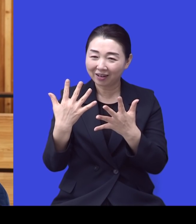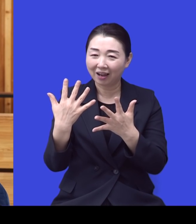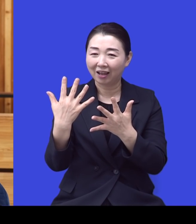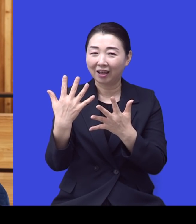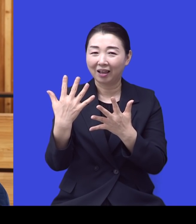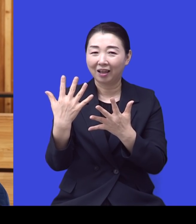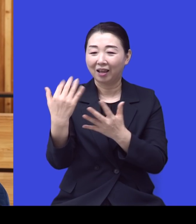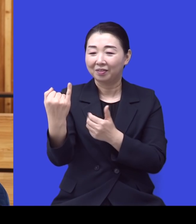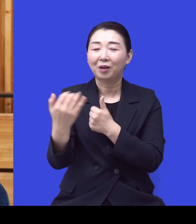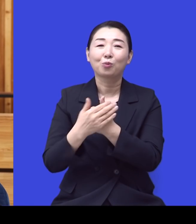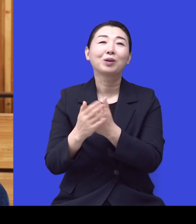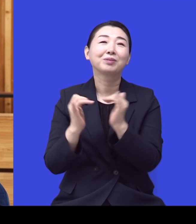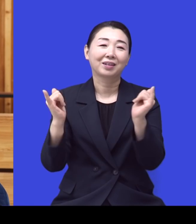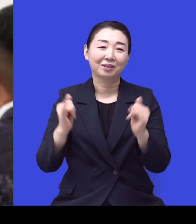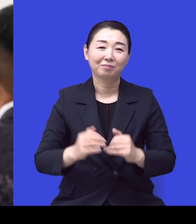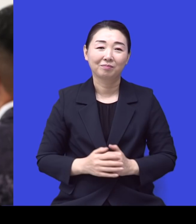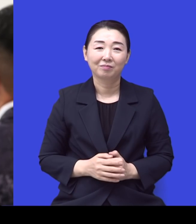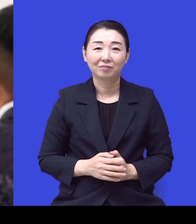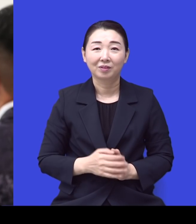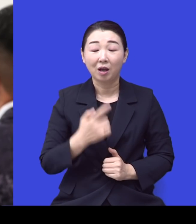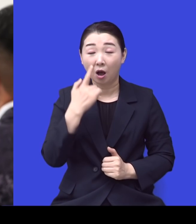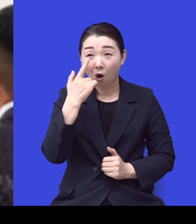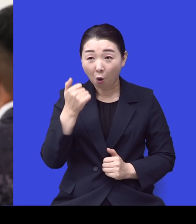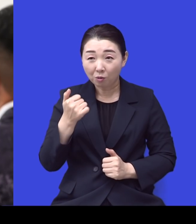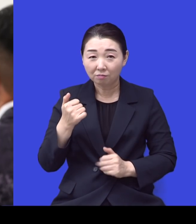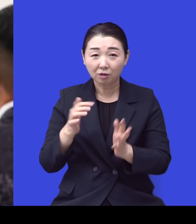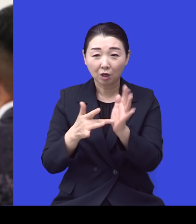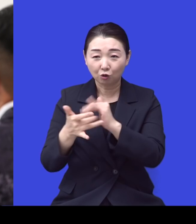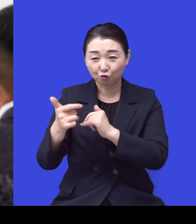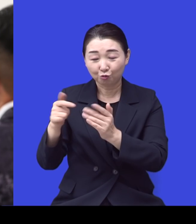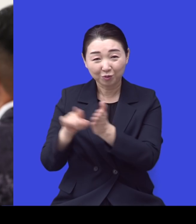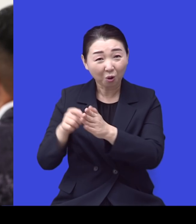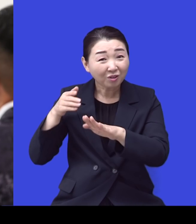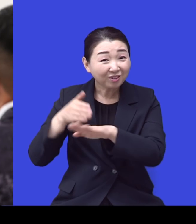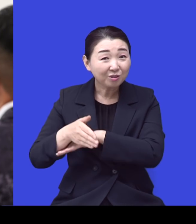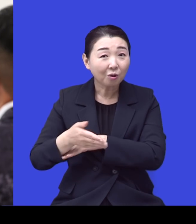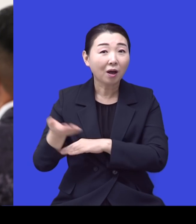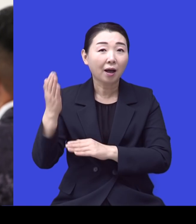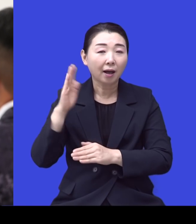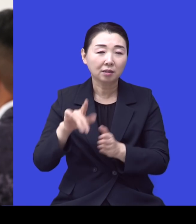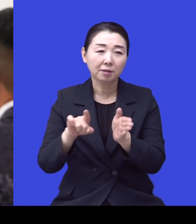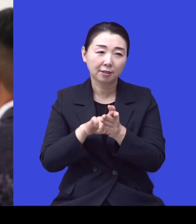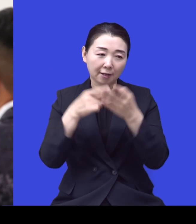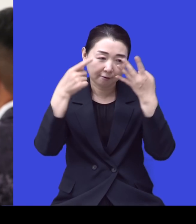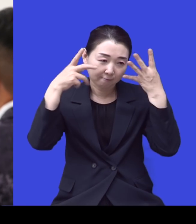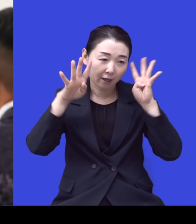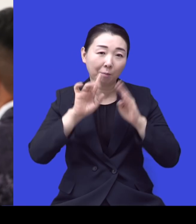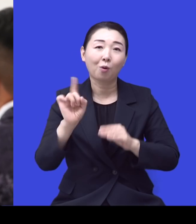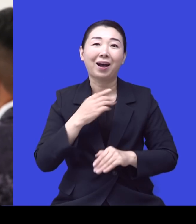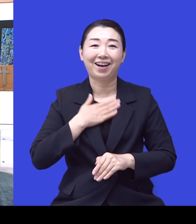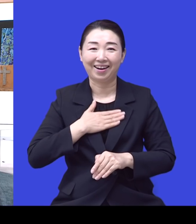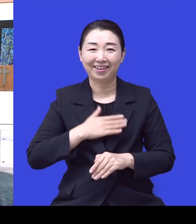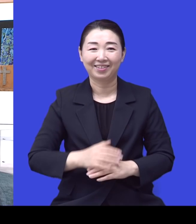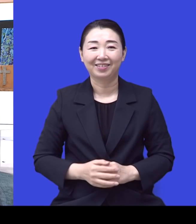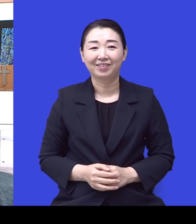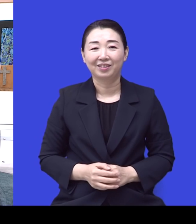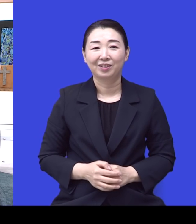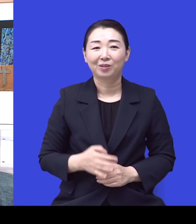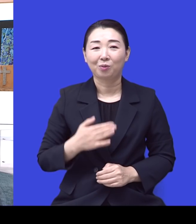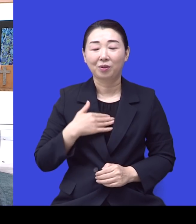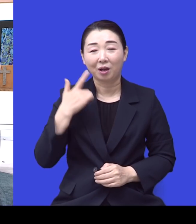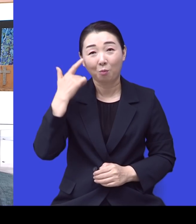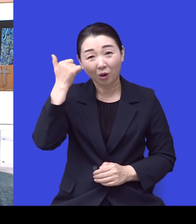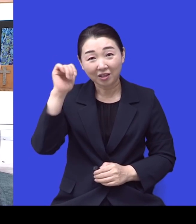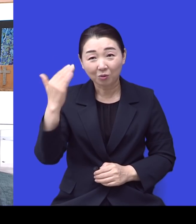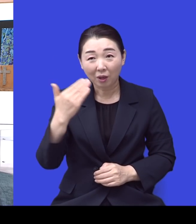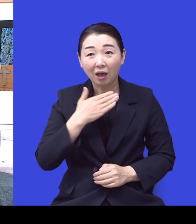아. 될 수밖에 없었는 게 예. 어머니 늦게 예수님 믿으셨는데 네. 신학대학이 뭔지를 알고 예. 또 제가 목회자가